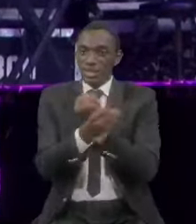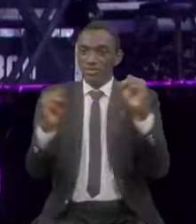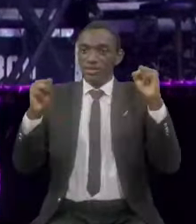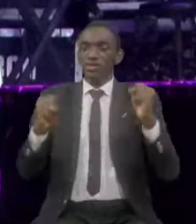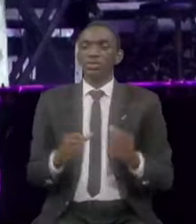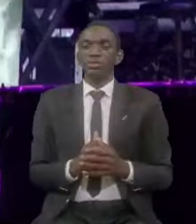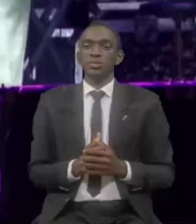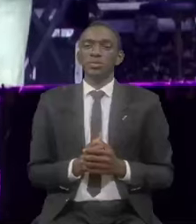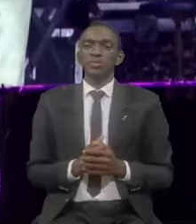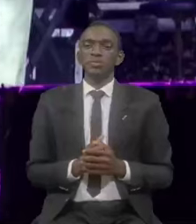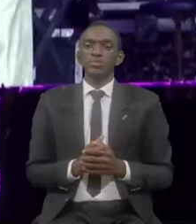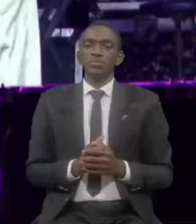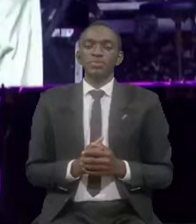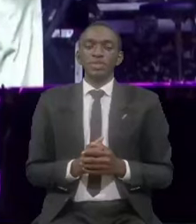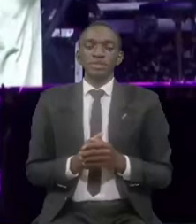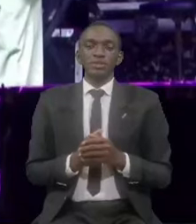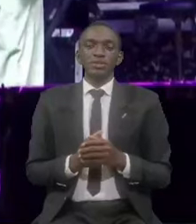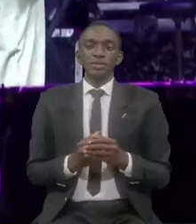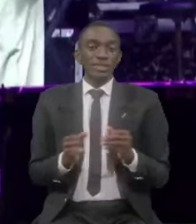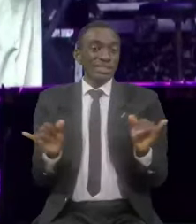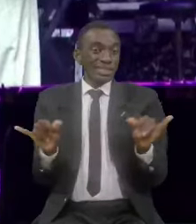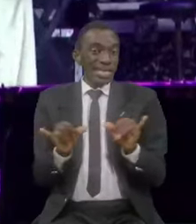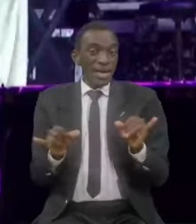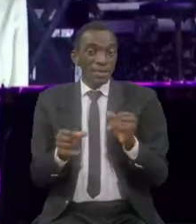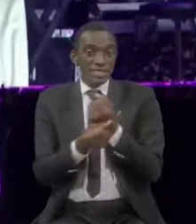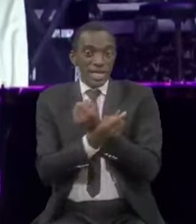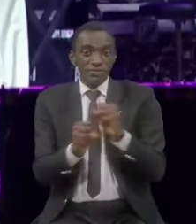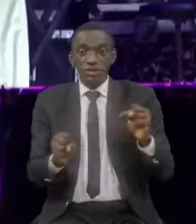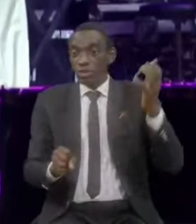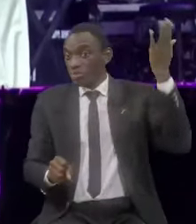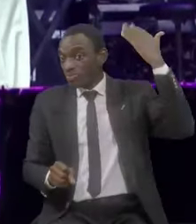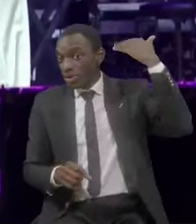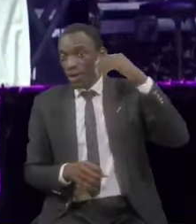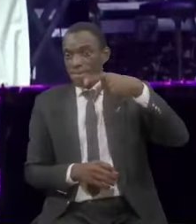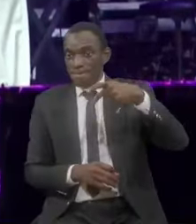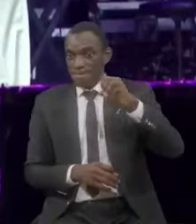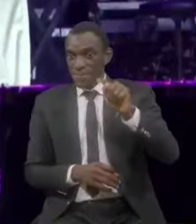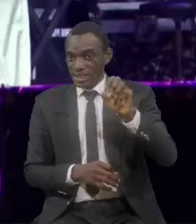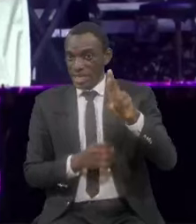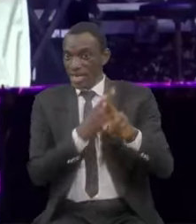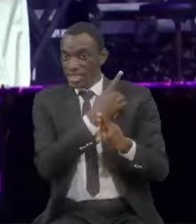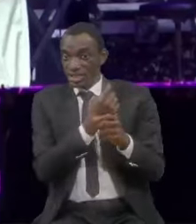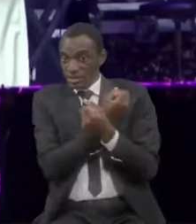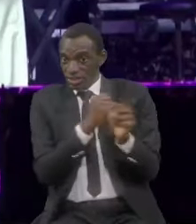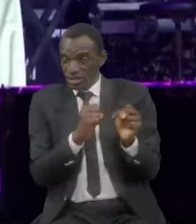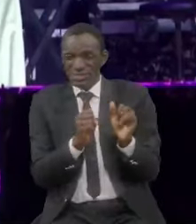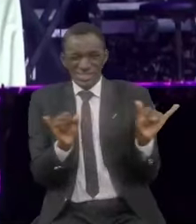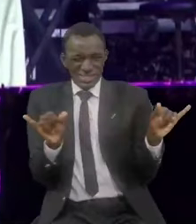présent, actuel. Le même salut que Pierre avait, vous en aurez ce jour.